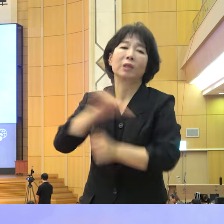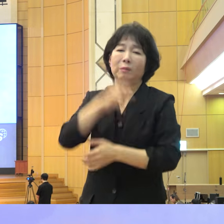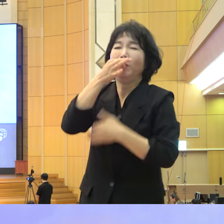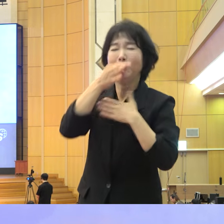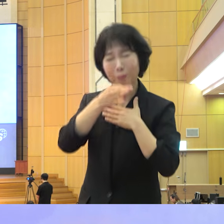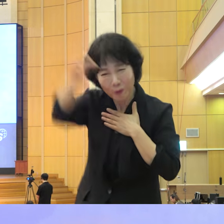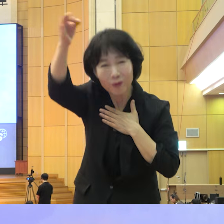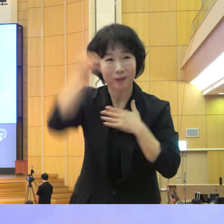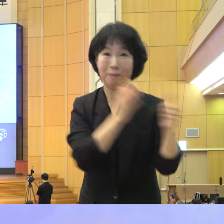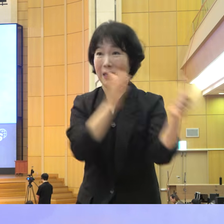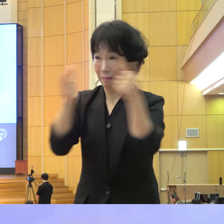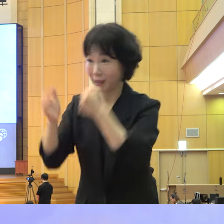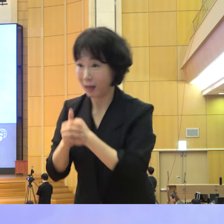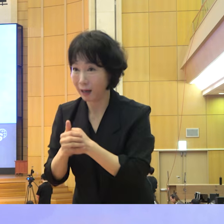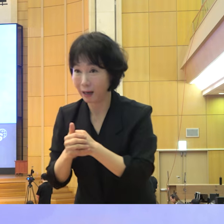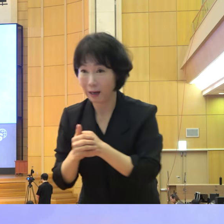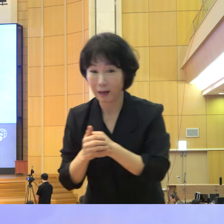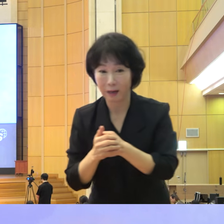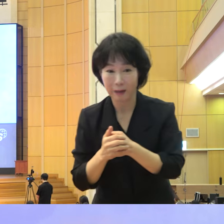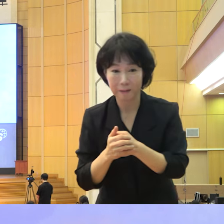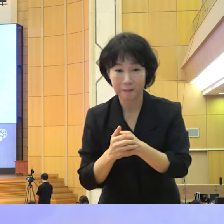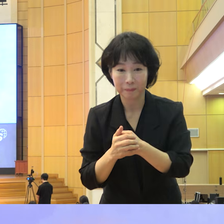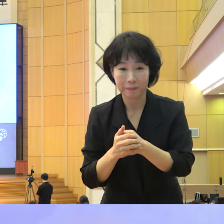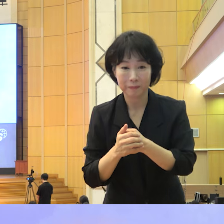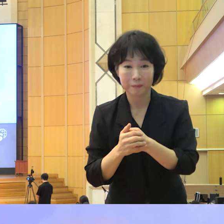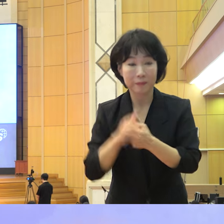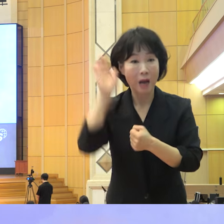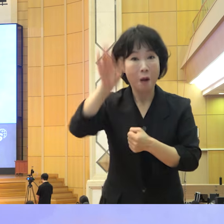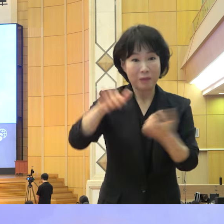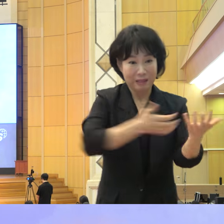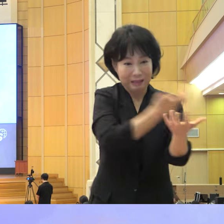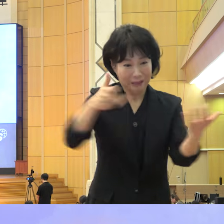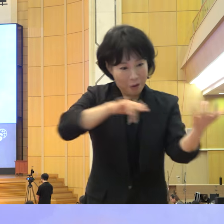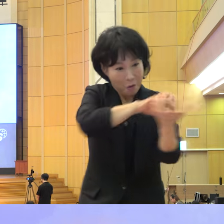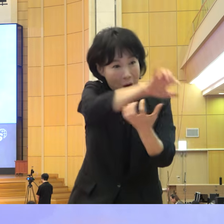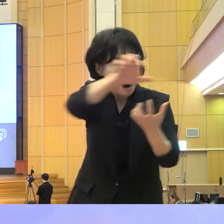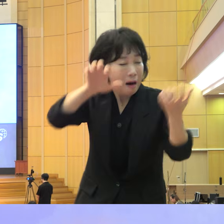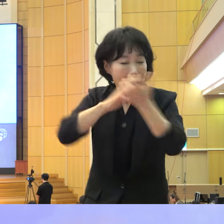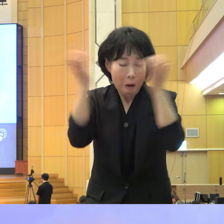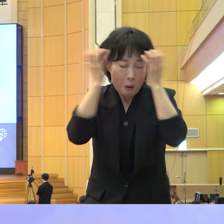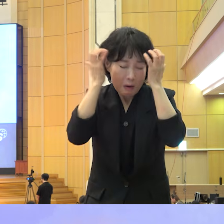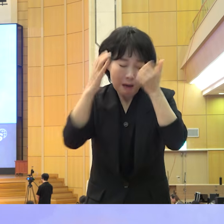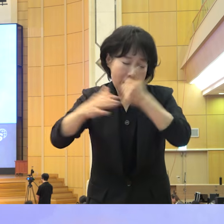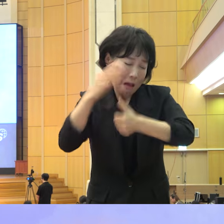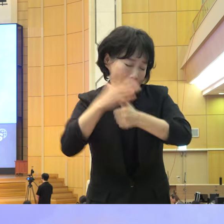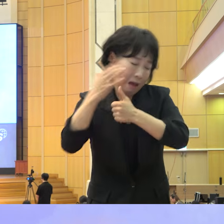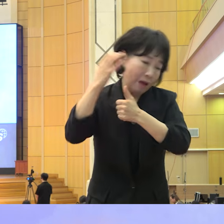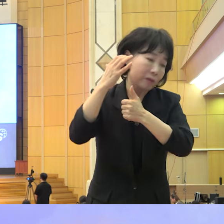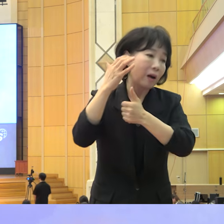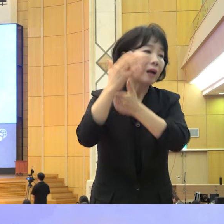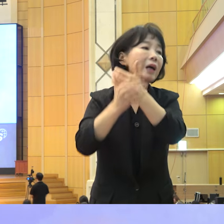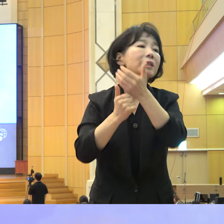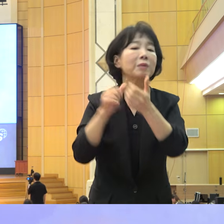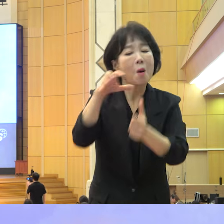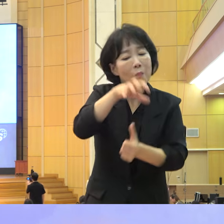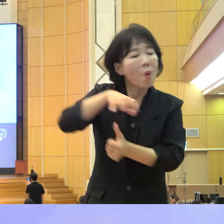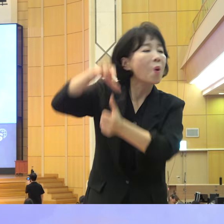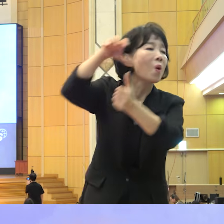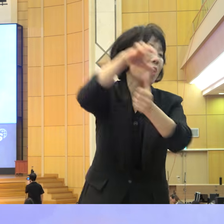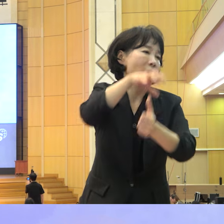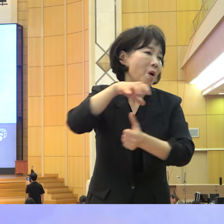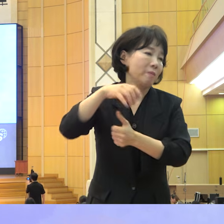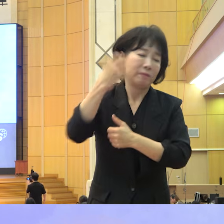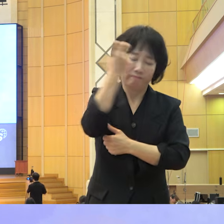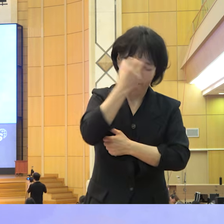이름을 부른 자가 되면 어떠한 환난, 고난, 핍박이 있어도 머리카락 하나 상치 않고